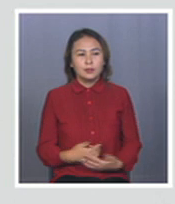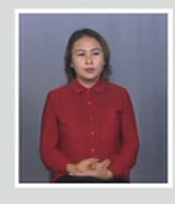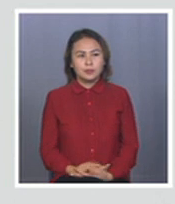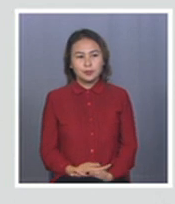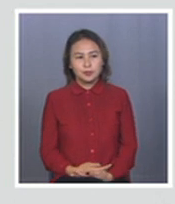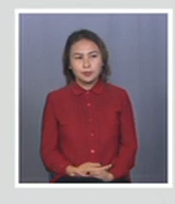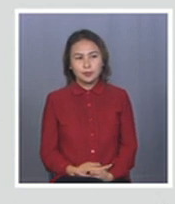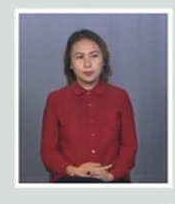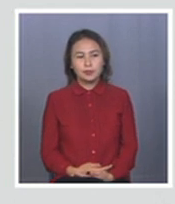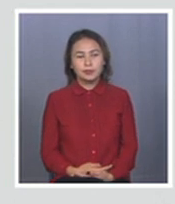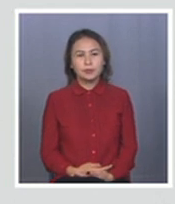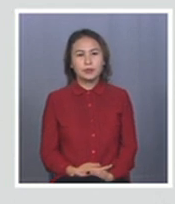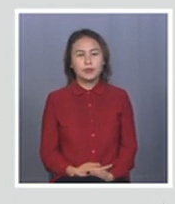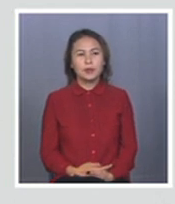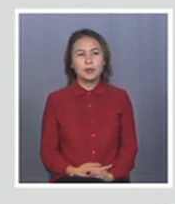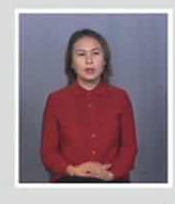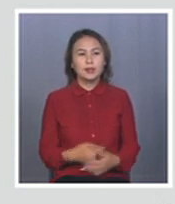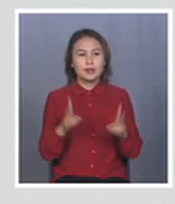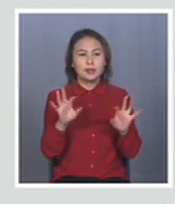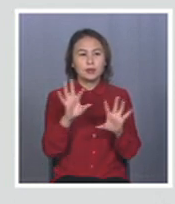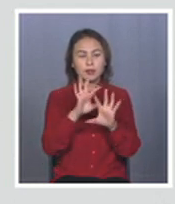Енді біз скриптілерді жазуды